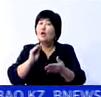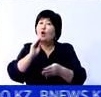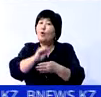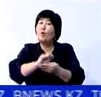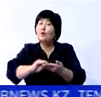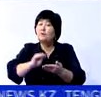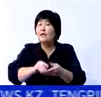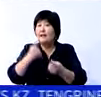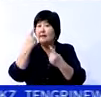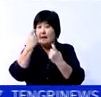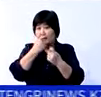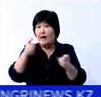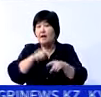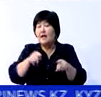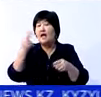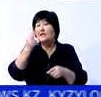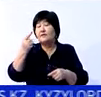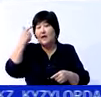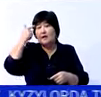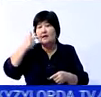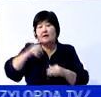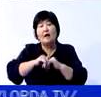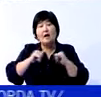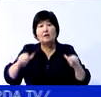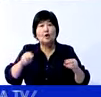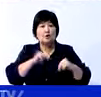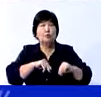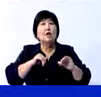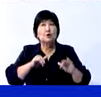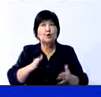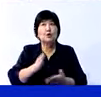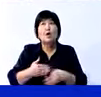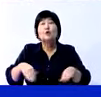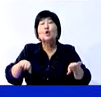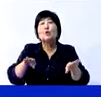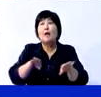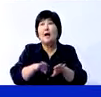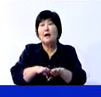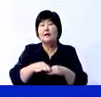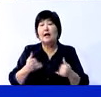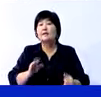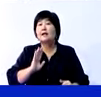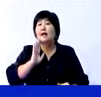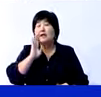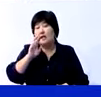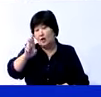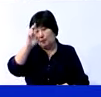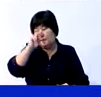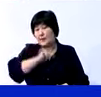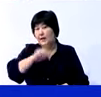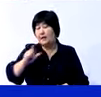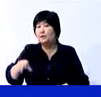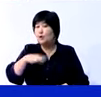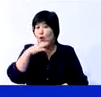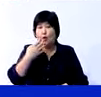қосымшасын насихаттап, цифрлық сауаттылықтарын арттыру бойынша жұмыстарды жүргізілуде. Сонымен қатар, қазіргі таңда мемлекеттік қызметтердің